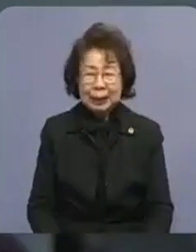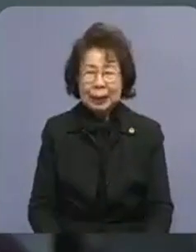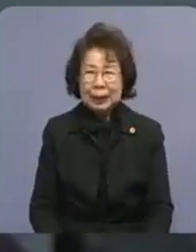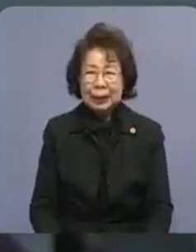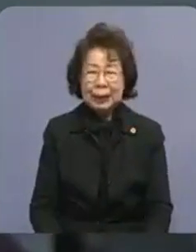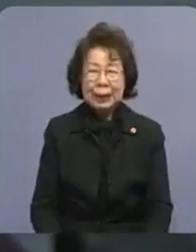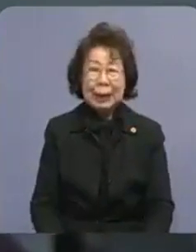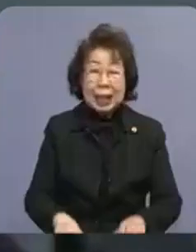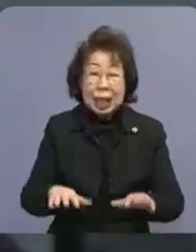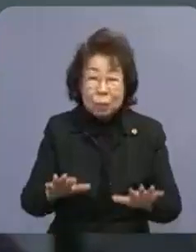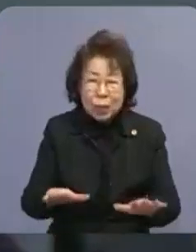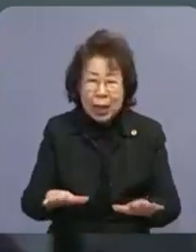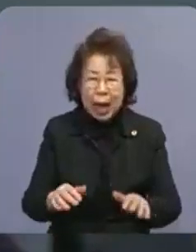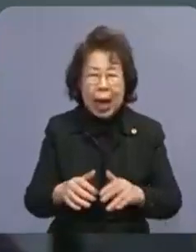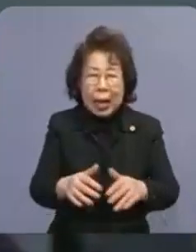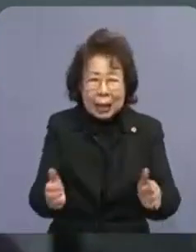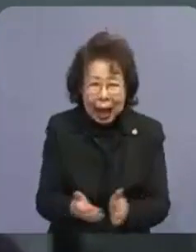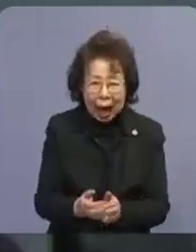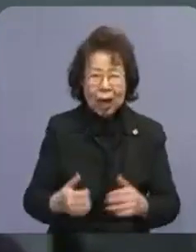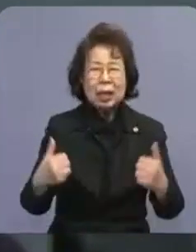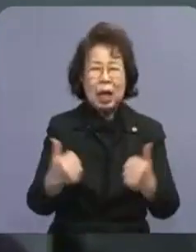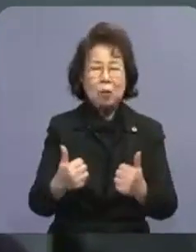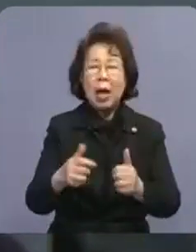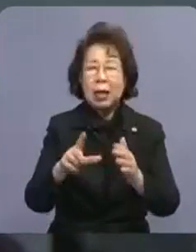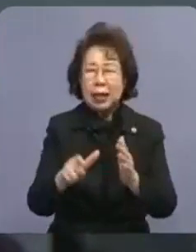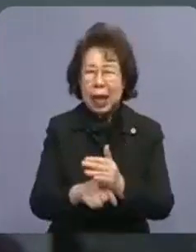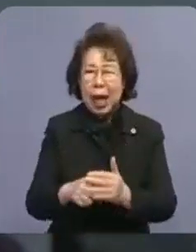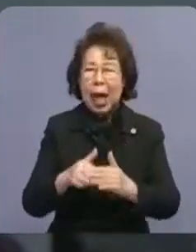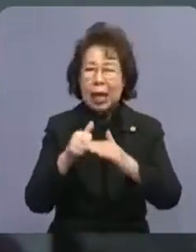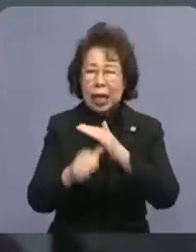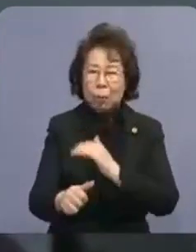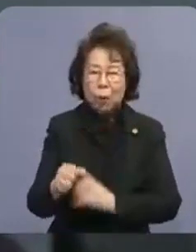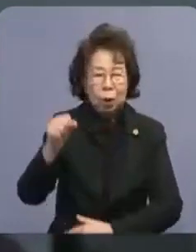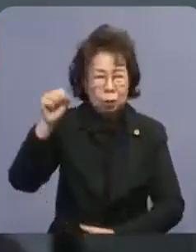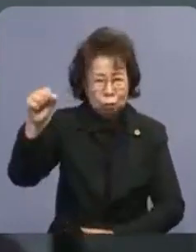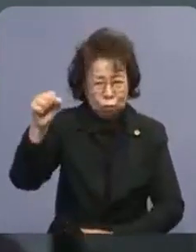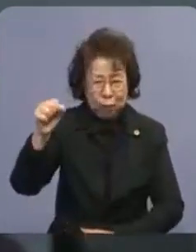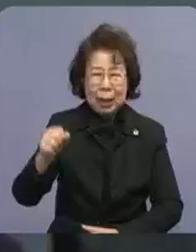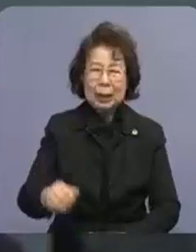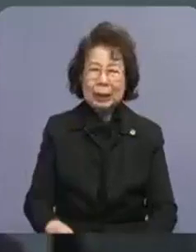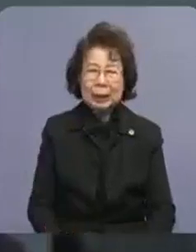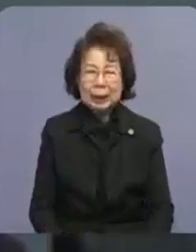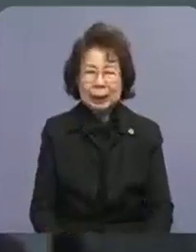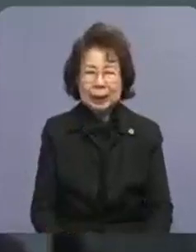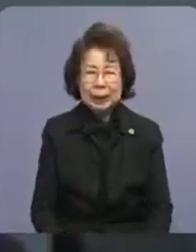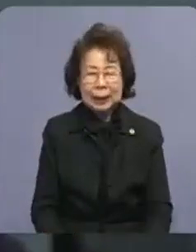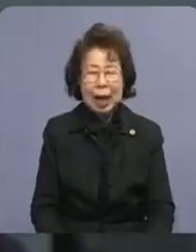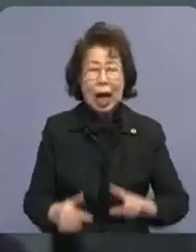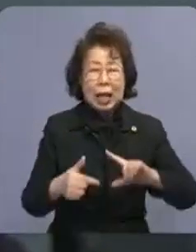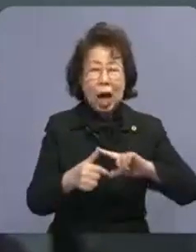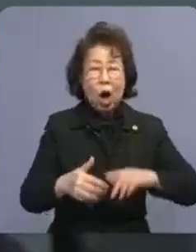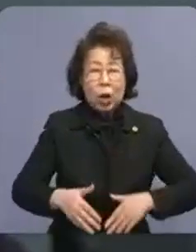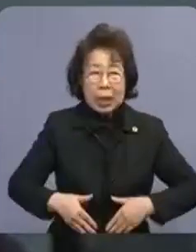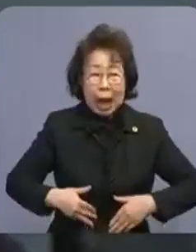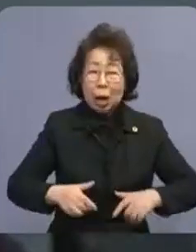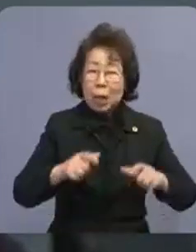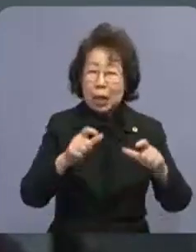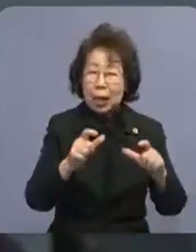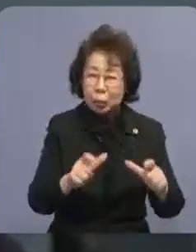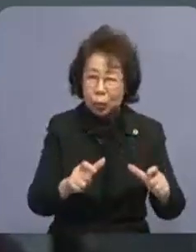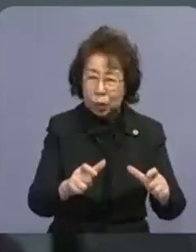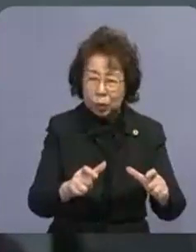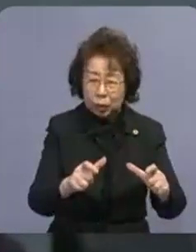이번에 전당대회에 여당 당대표로 출마를 하게 됐습니다. 그런데